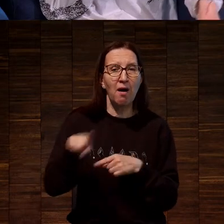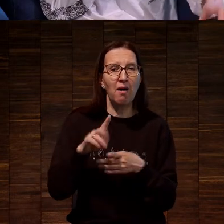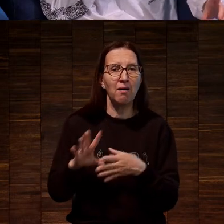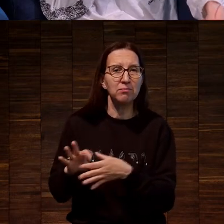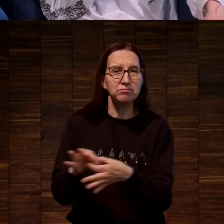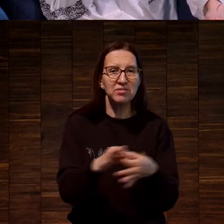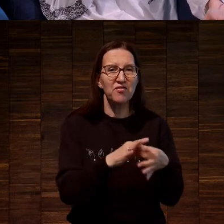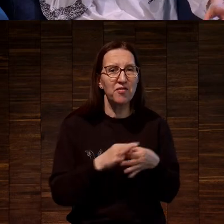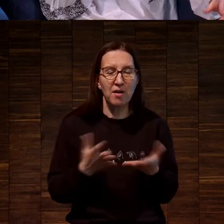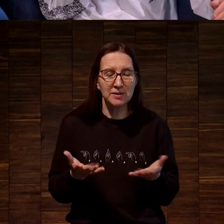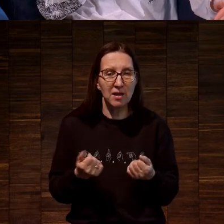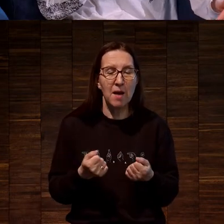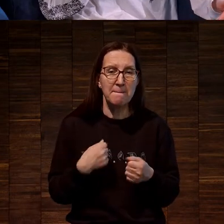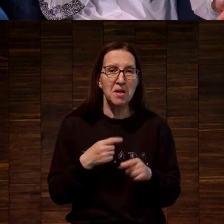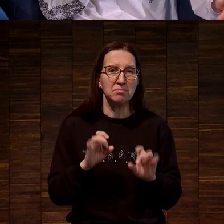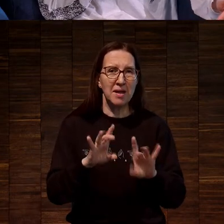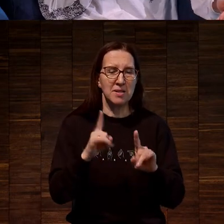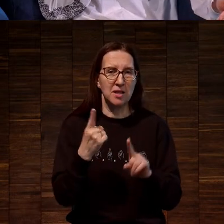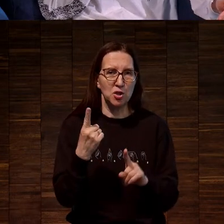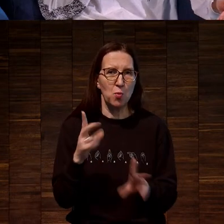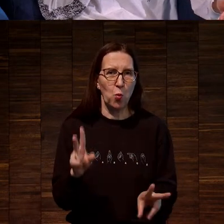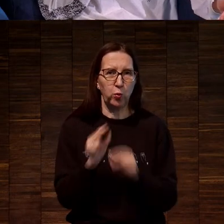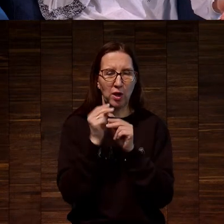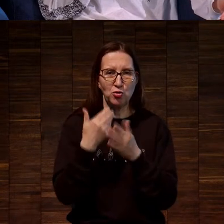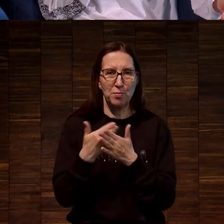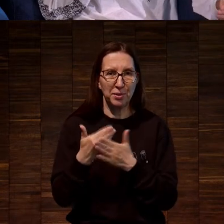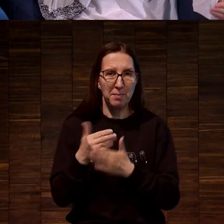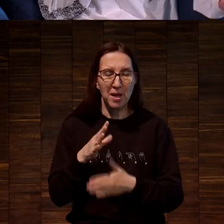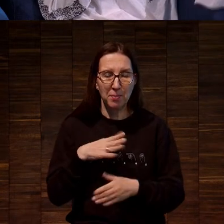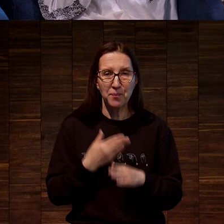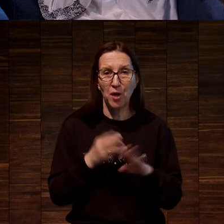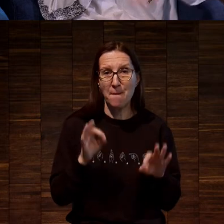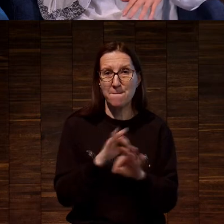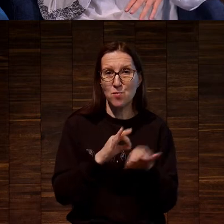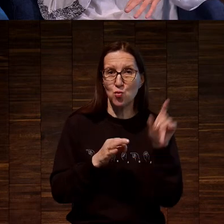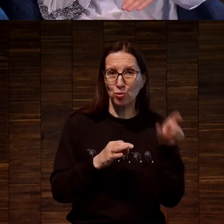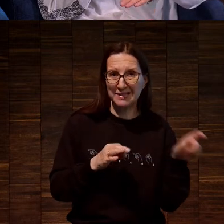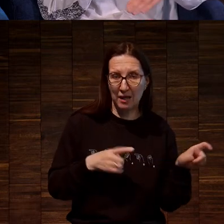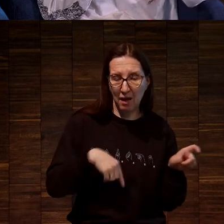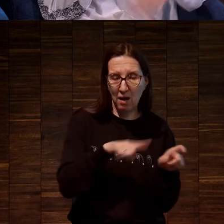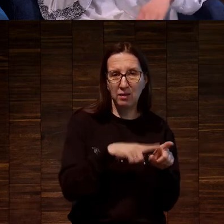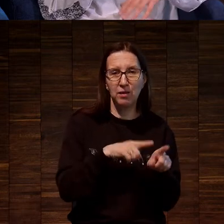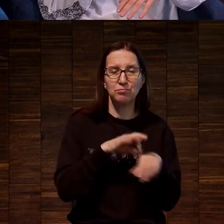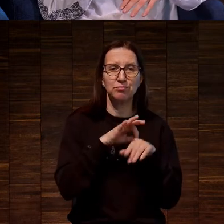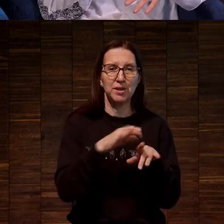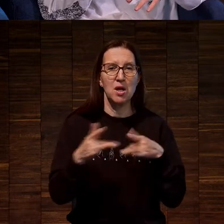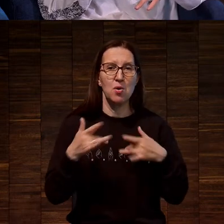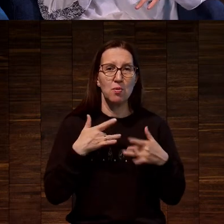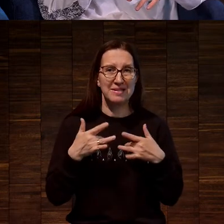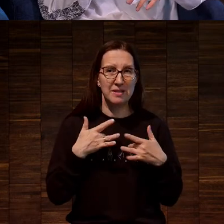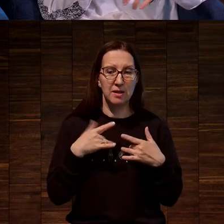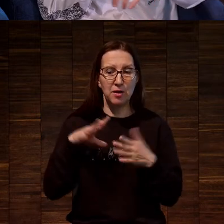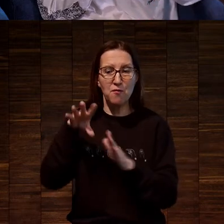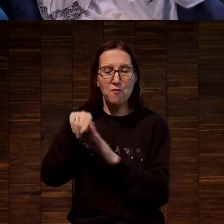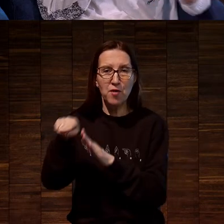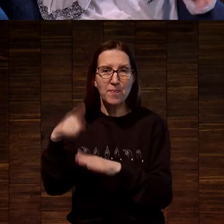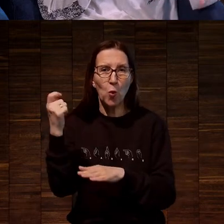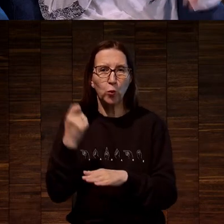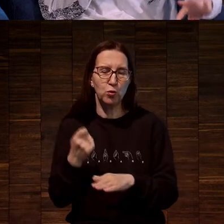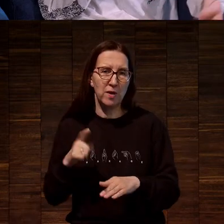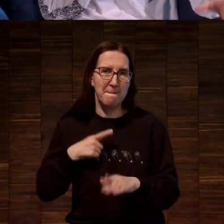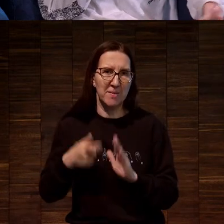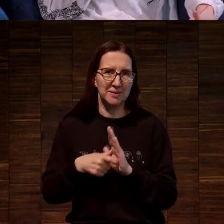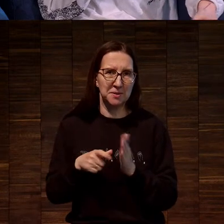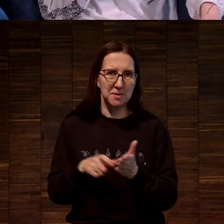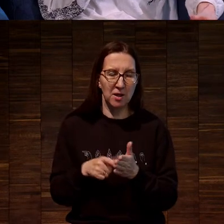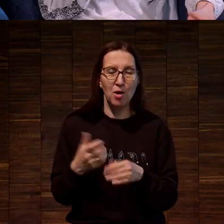Мы расскажем подальше на примерах, как, например, музыканты делали концерты в художественных мастерских. Вот таких